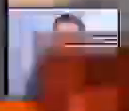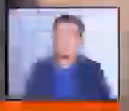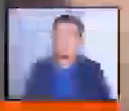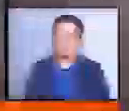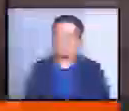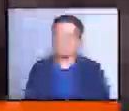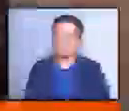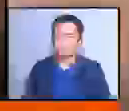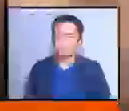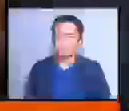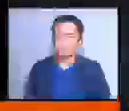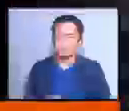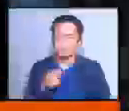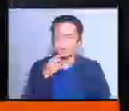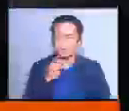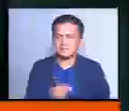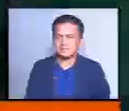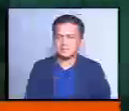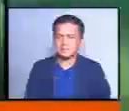Hello?